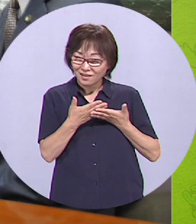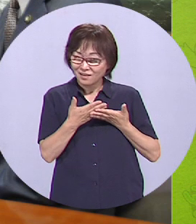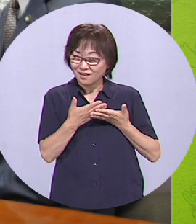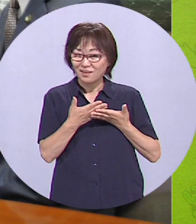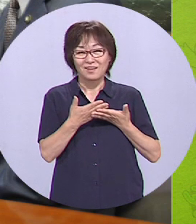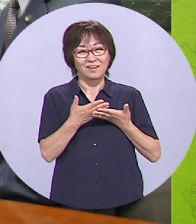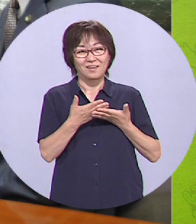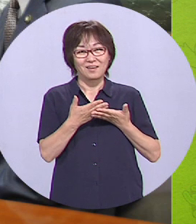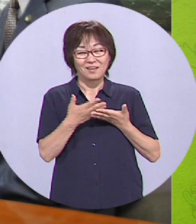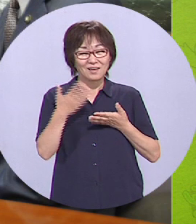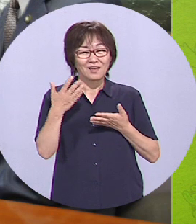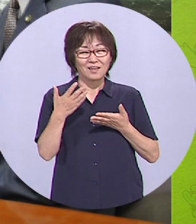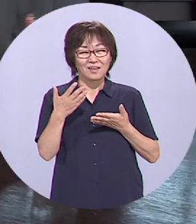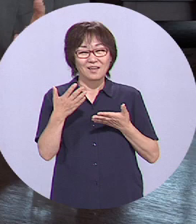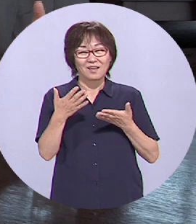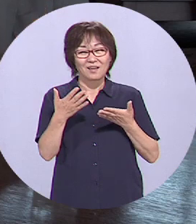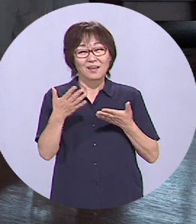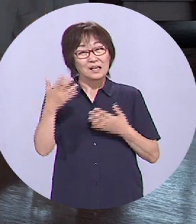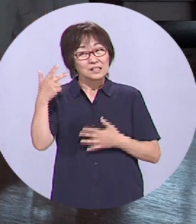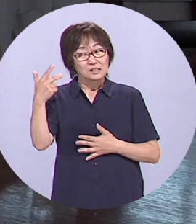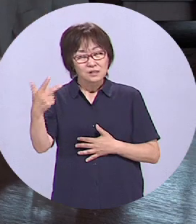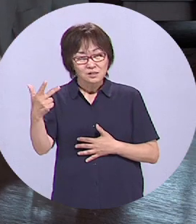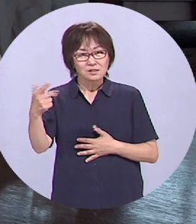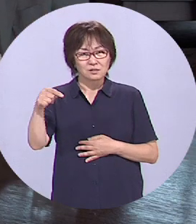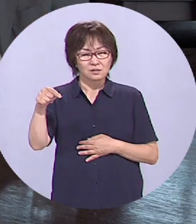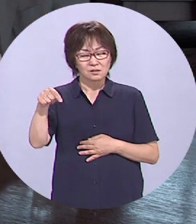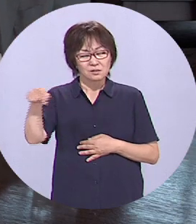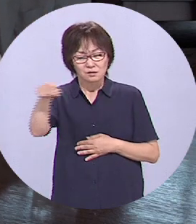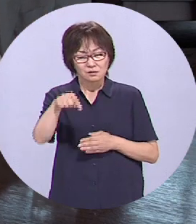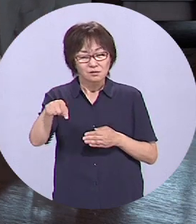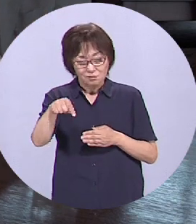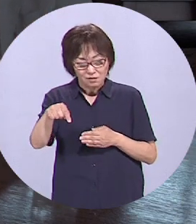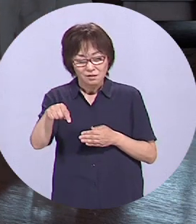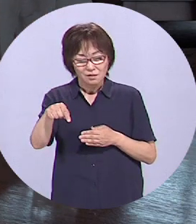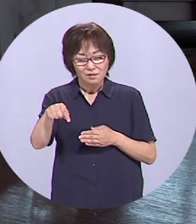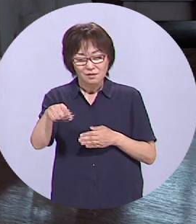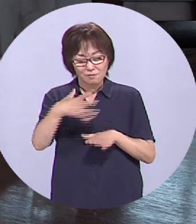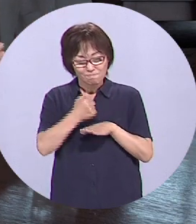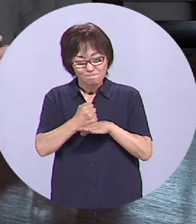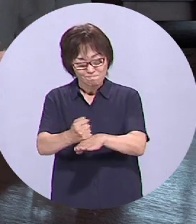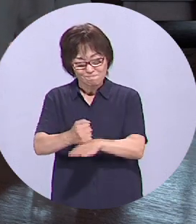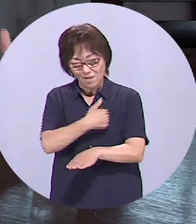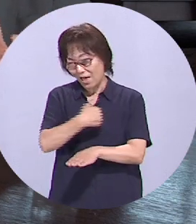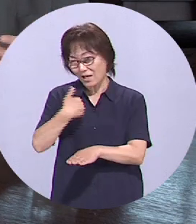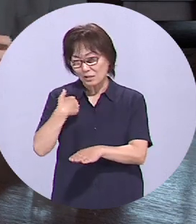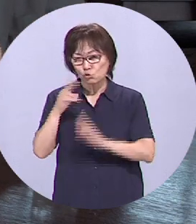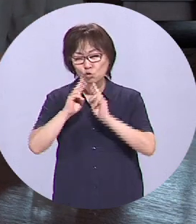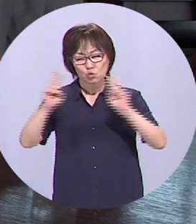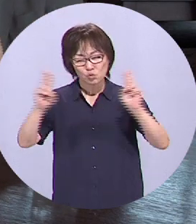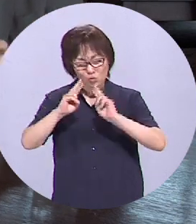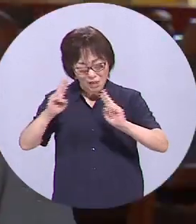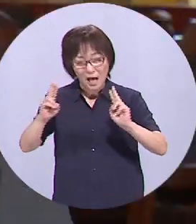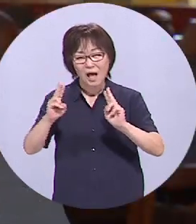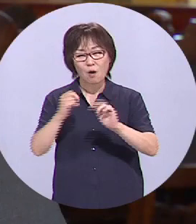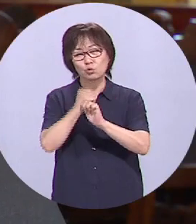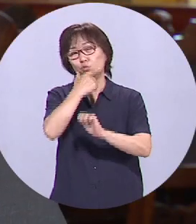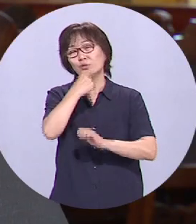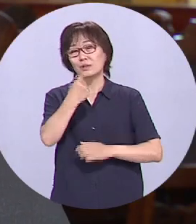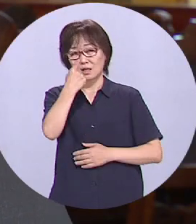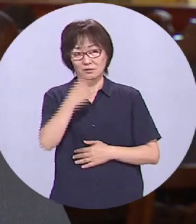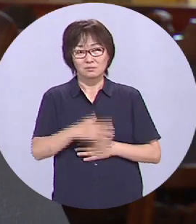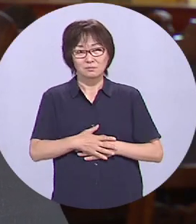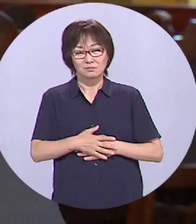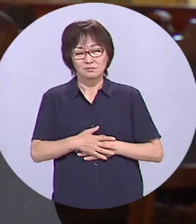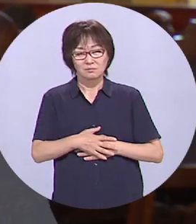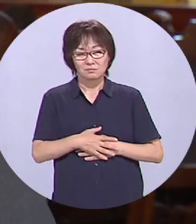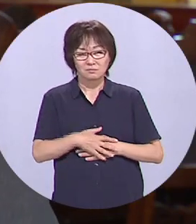受賞という流れになったんですけど、地元にずっと根付く歌を作りたいって気持ちはずっと持ち続けてたんですね。いただけるタイミ